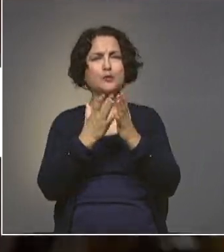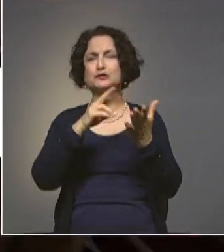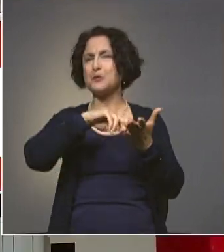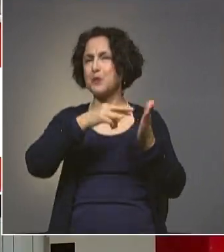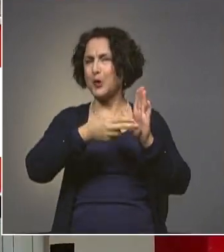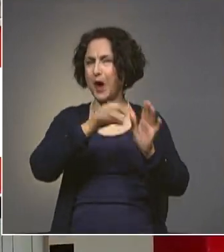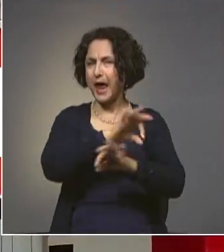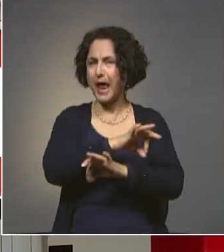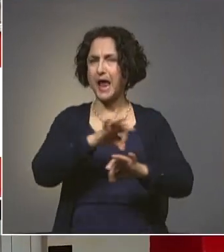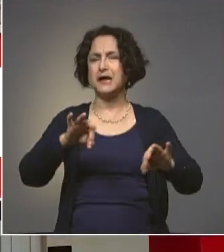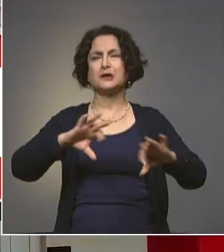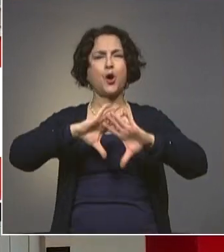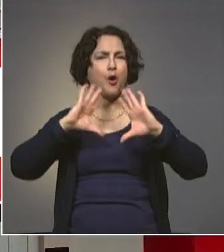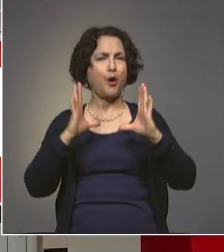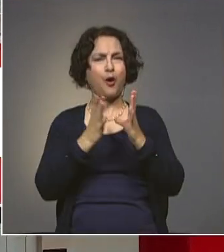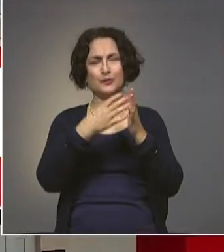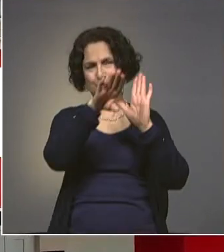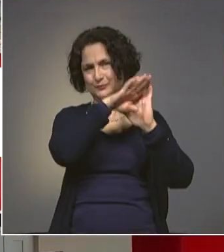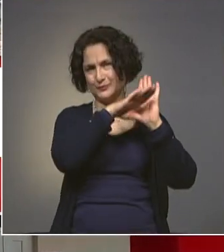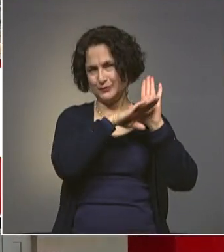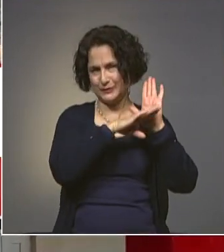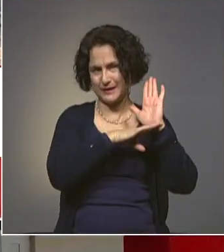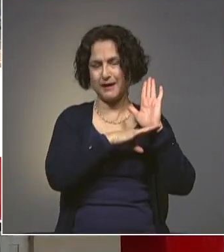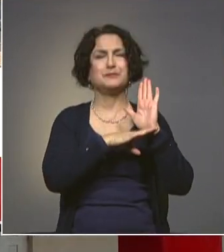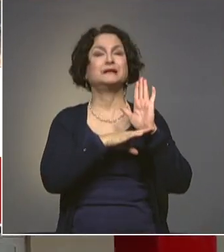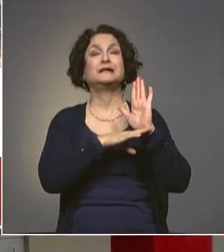програми, както и